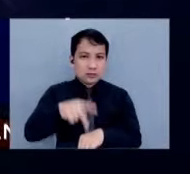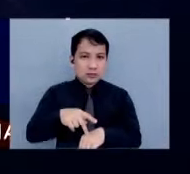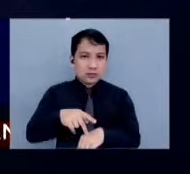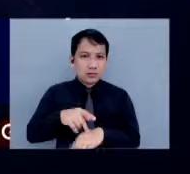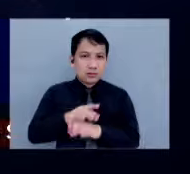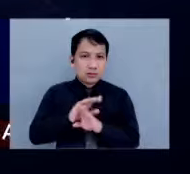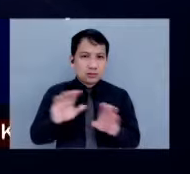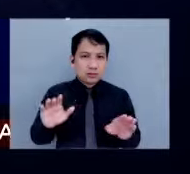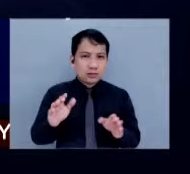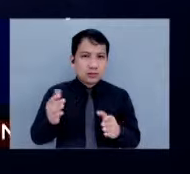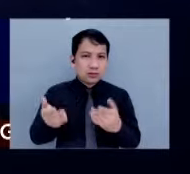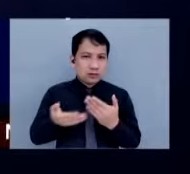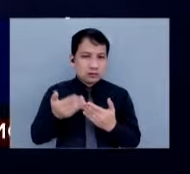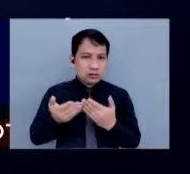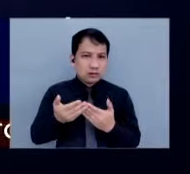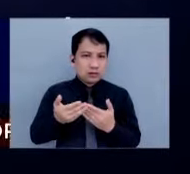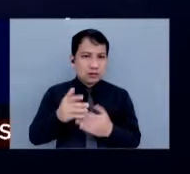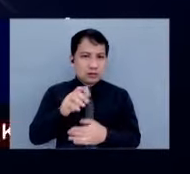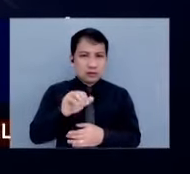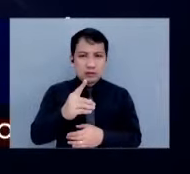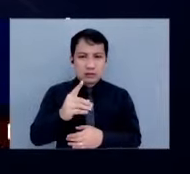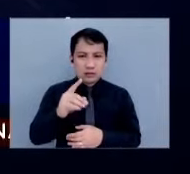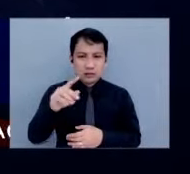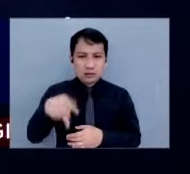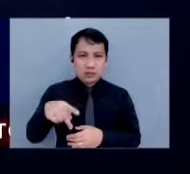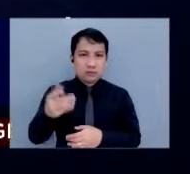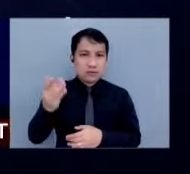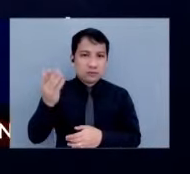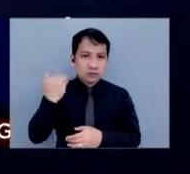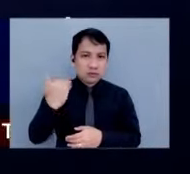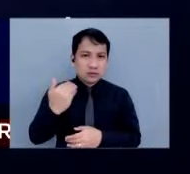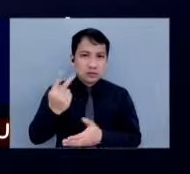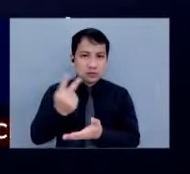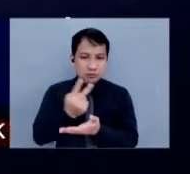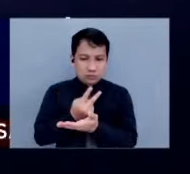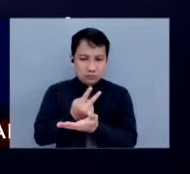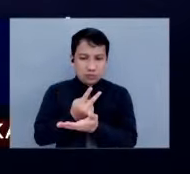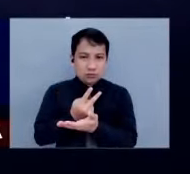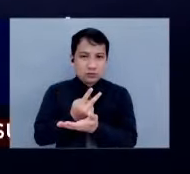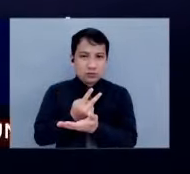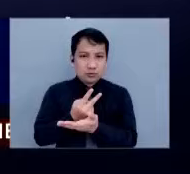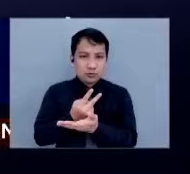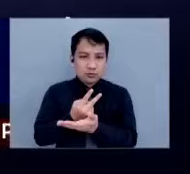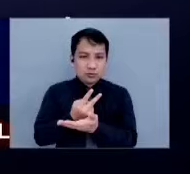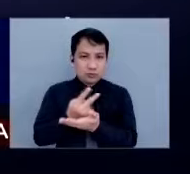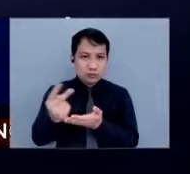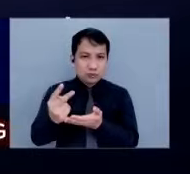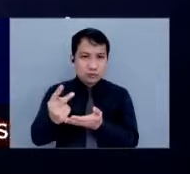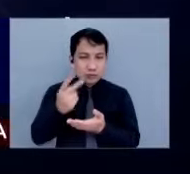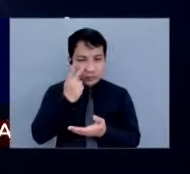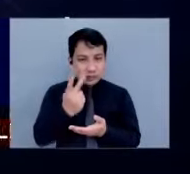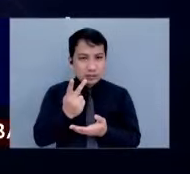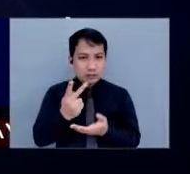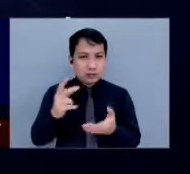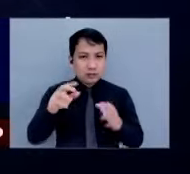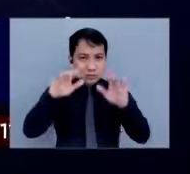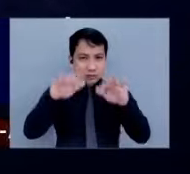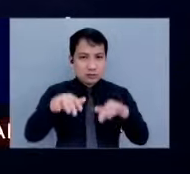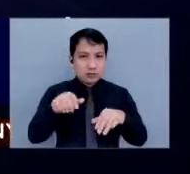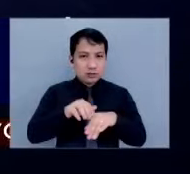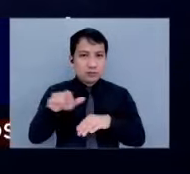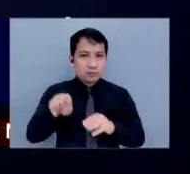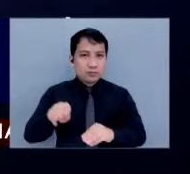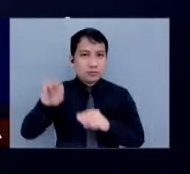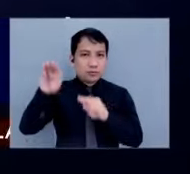ang pagkakaroon ng andap doon. Sa nakalipas na 2 linggo, 2 beses daw nakakita ng frost. Payo sa mga aakyat ng Mount